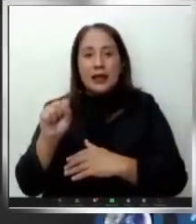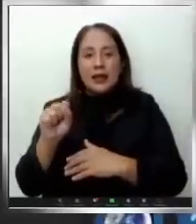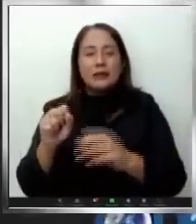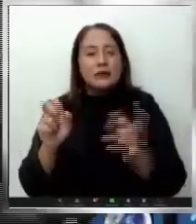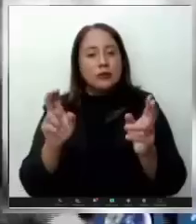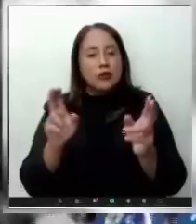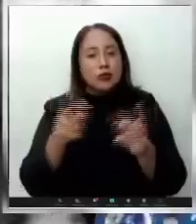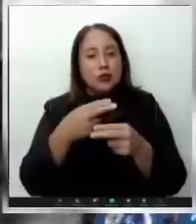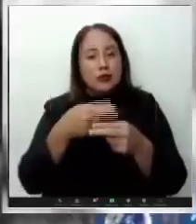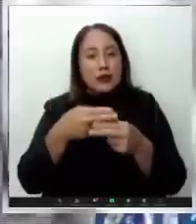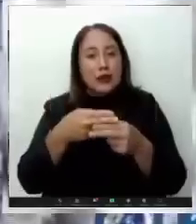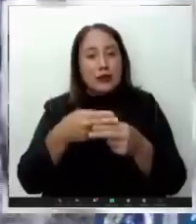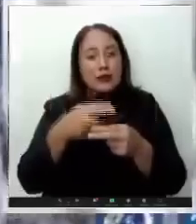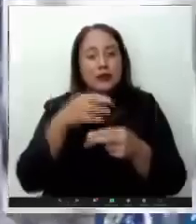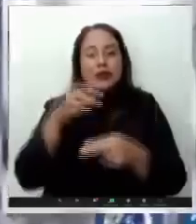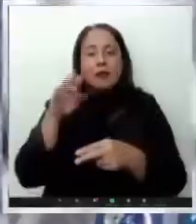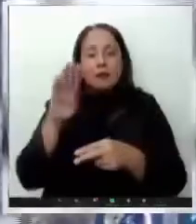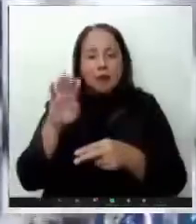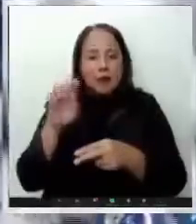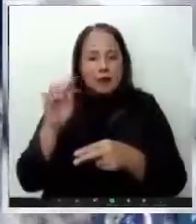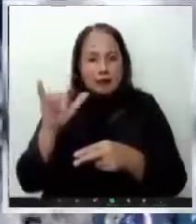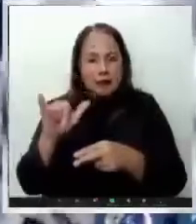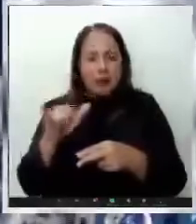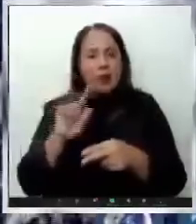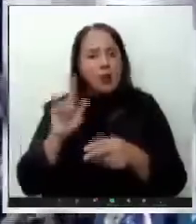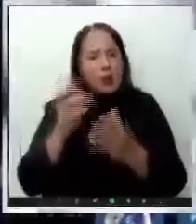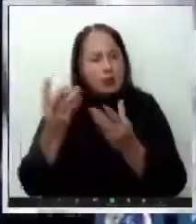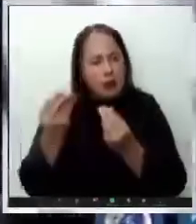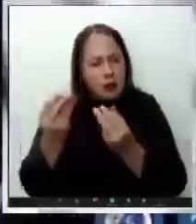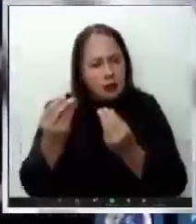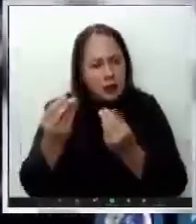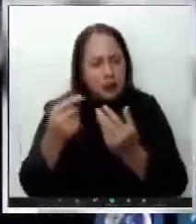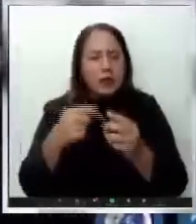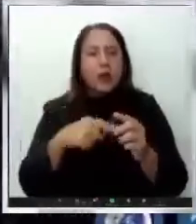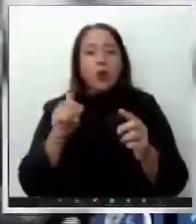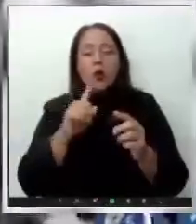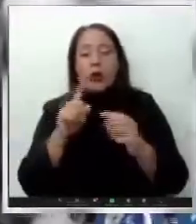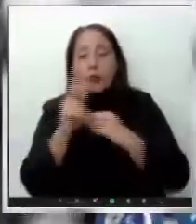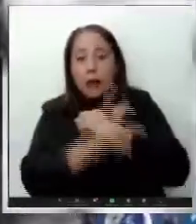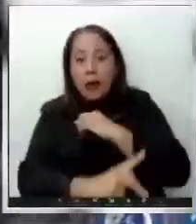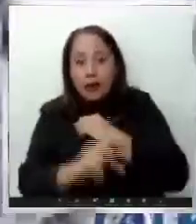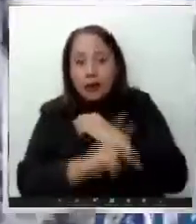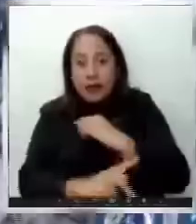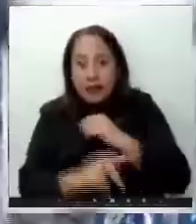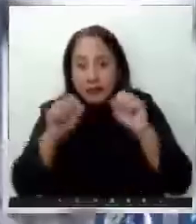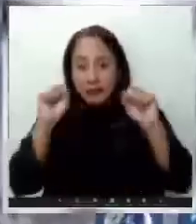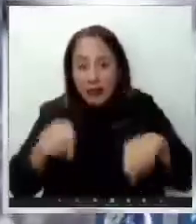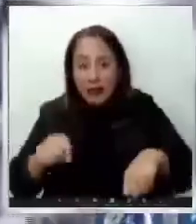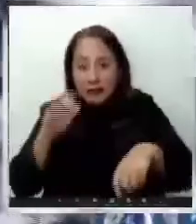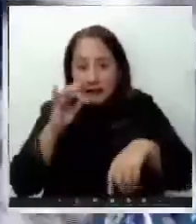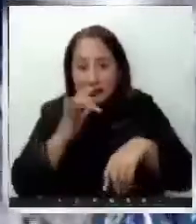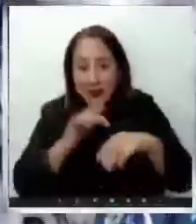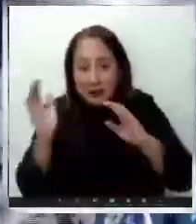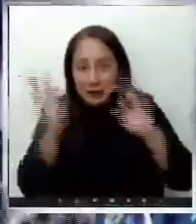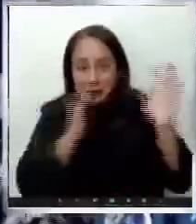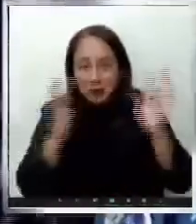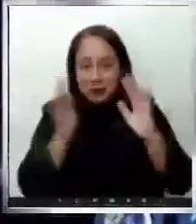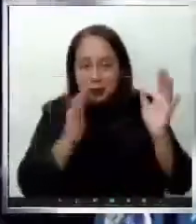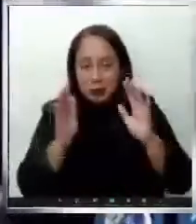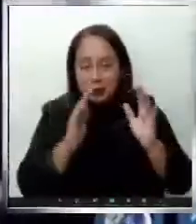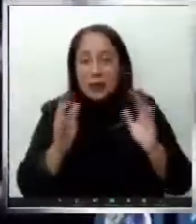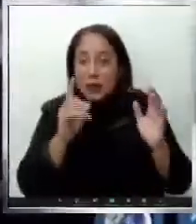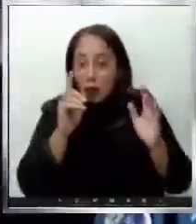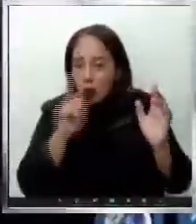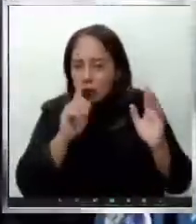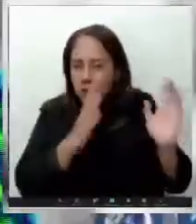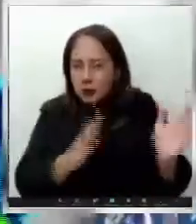Ang latest sa lagay ng bagyo at paghahanda ng mga probinsyang posibleng tamaan ito, ihahatid ng buong puwersa ng GMA Integrated